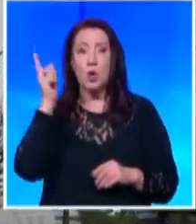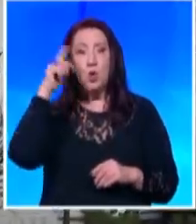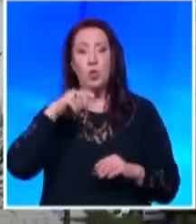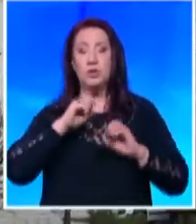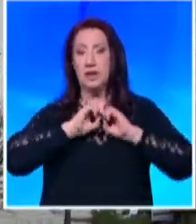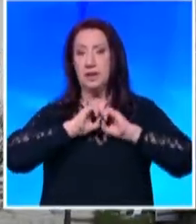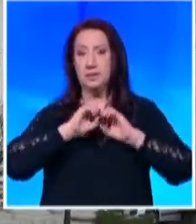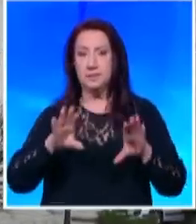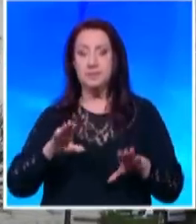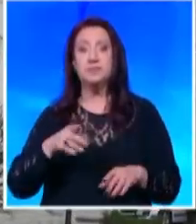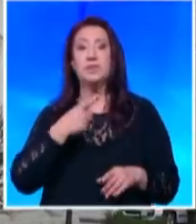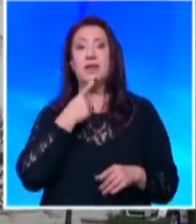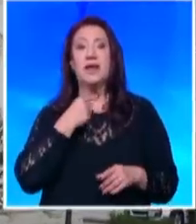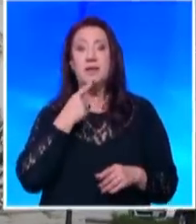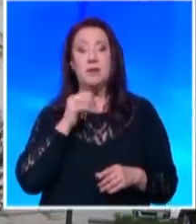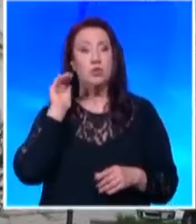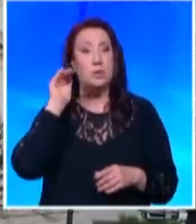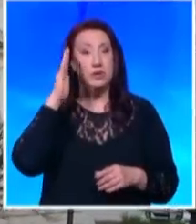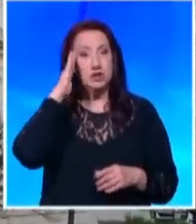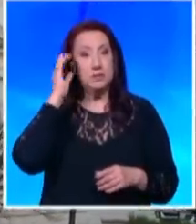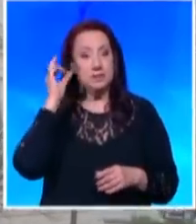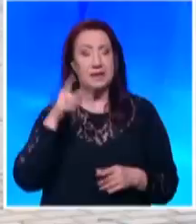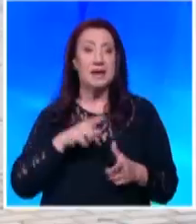или в кулуарите, или в пленарната зала.